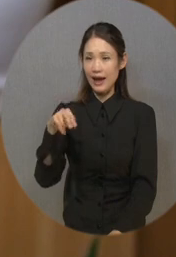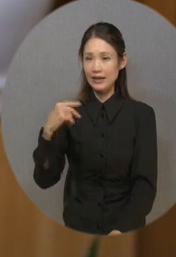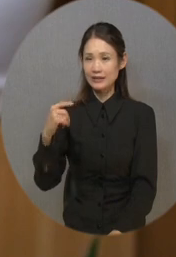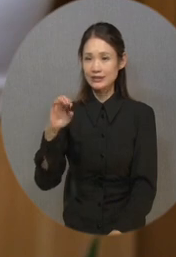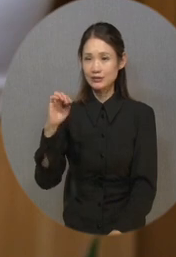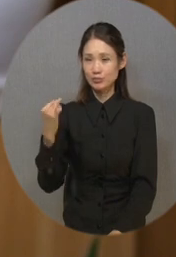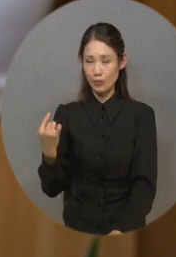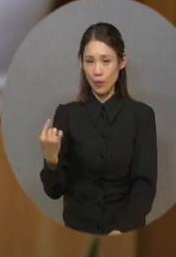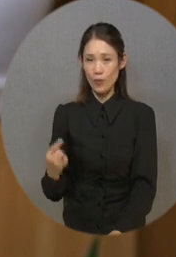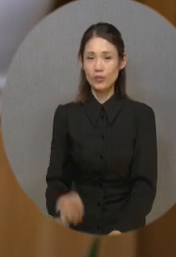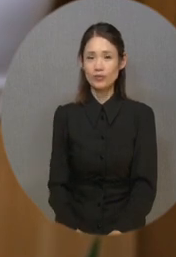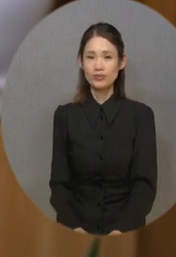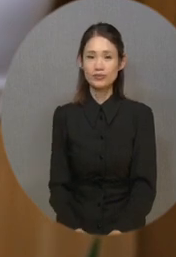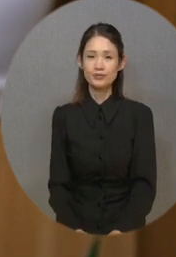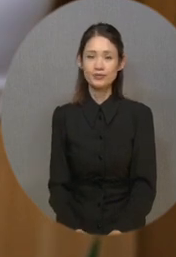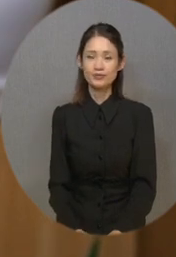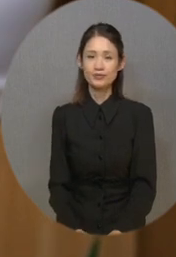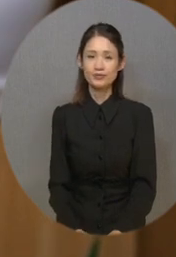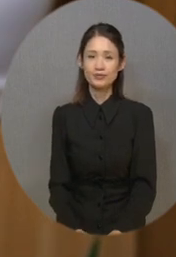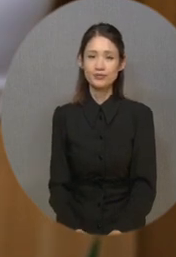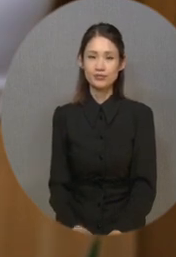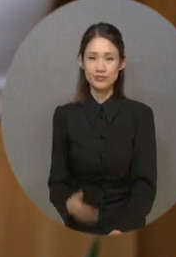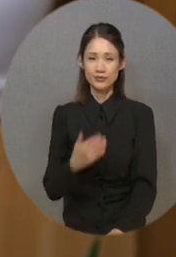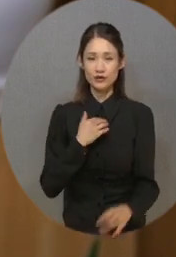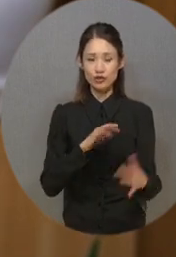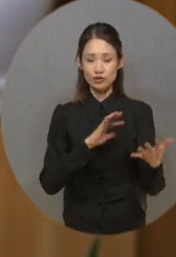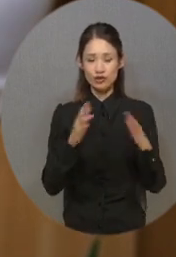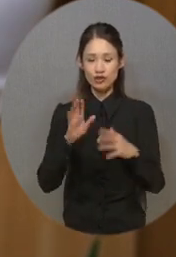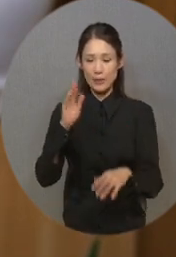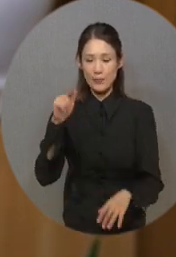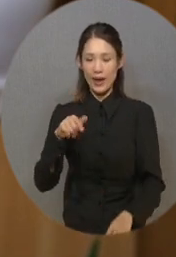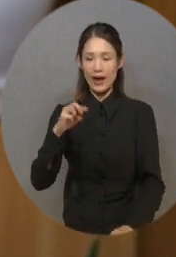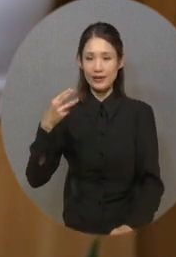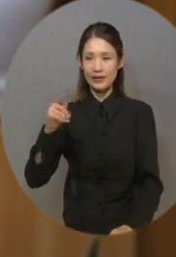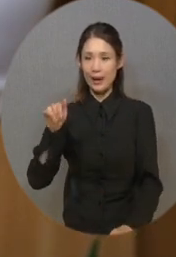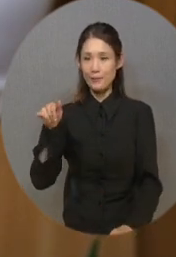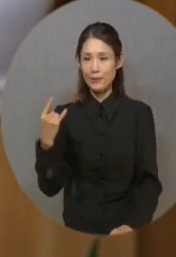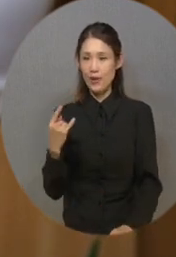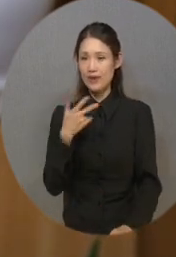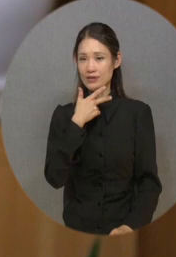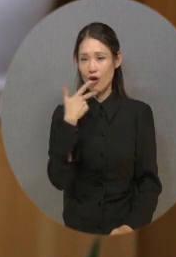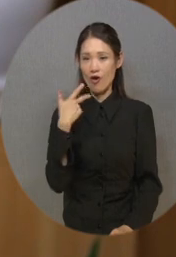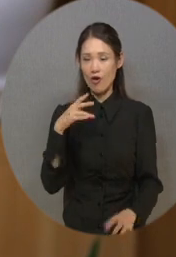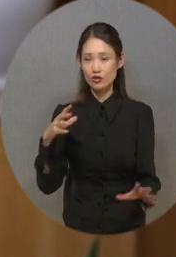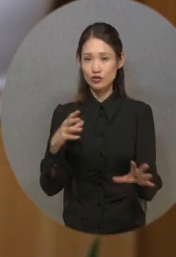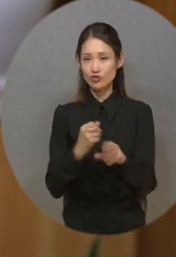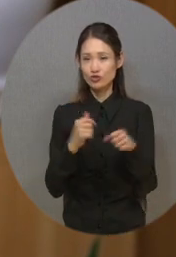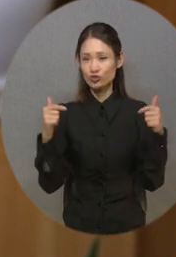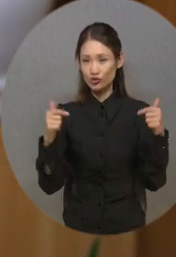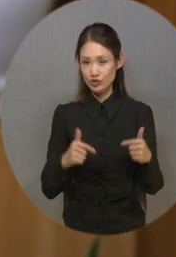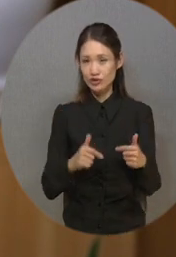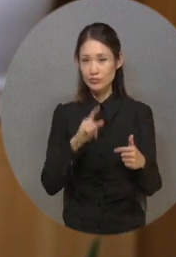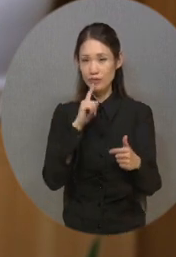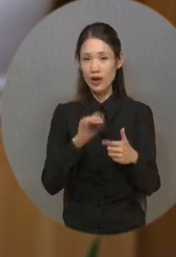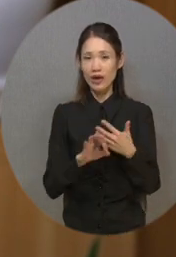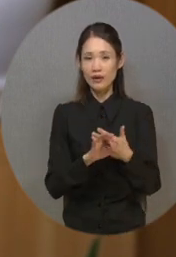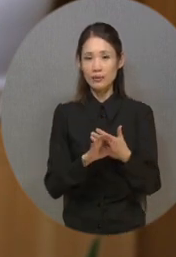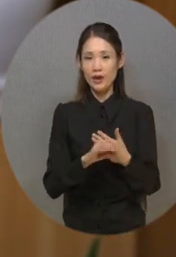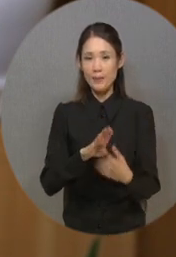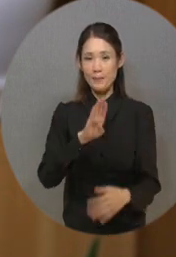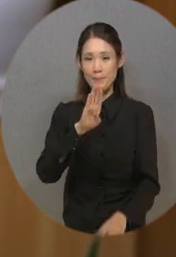왜 그랬는가 하면은 우리 국제 박람회 기구는 영어로 약칭을 하면은